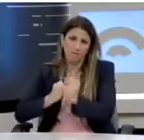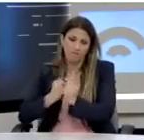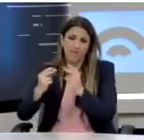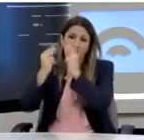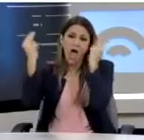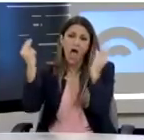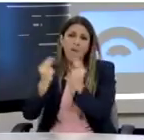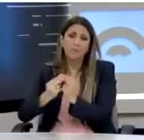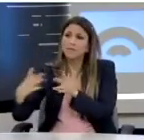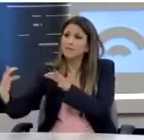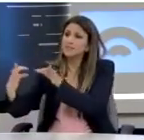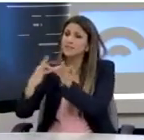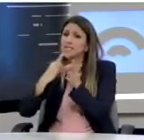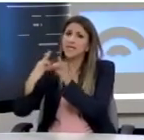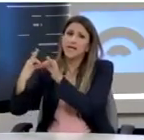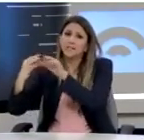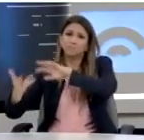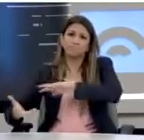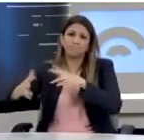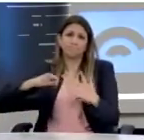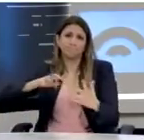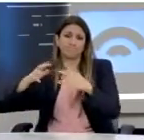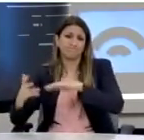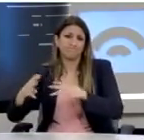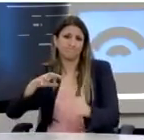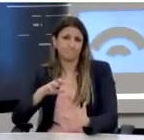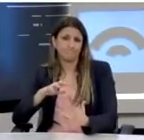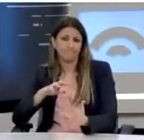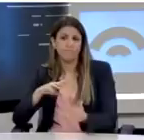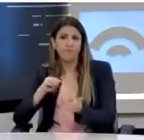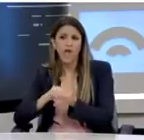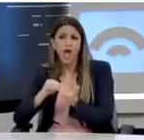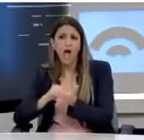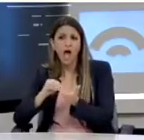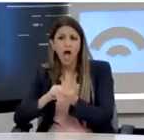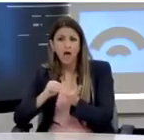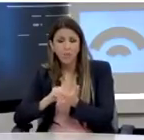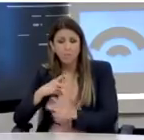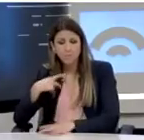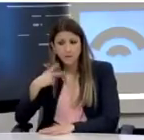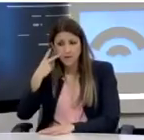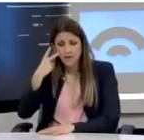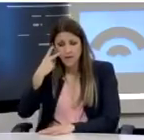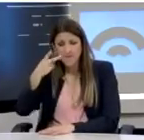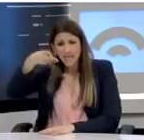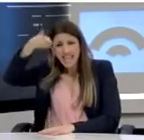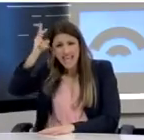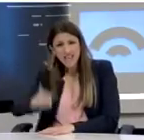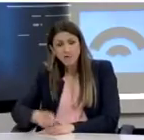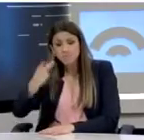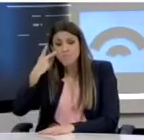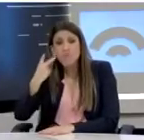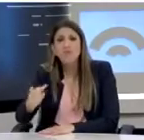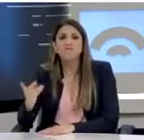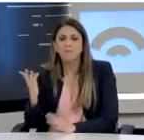κρίσιμο διπλωματικό κεφάλαιο, που μας απέσπασε αρκετές φορές από τους πραγματικούς κινδύνους